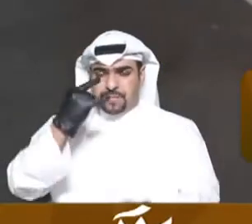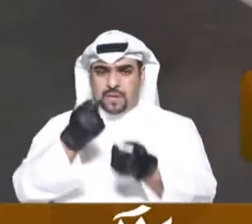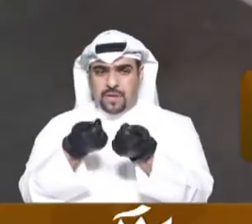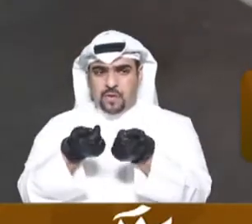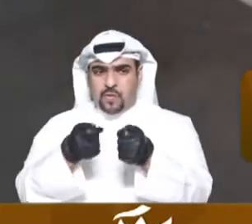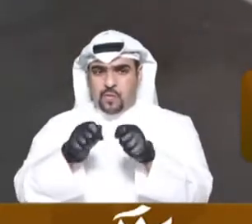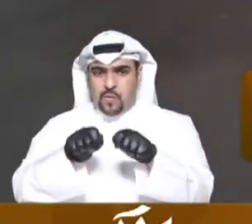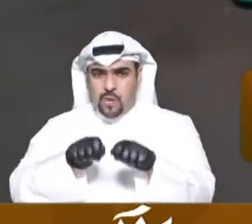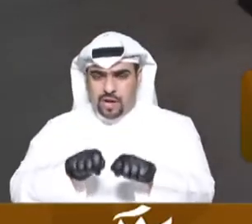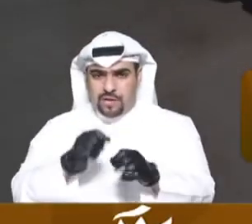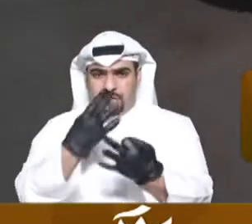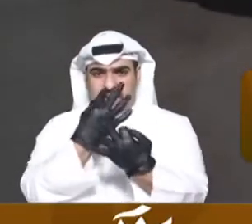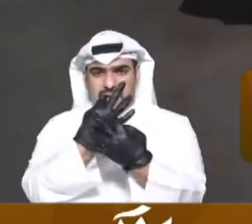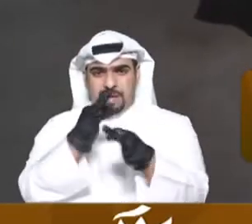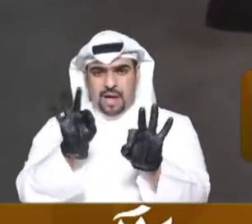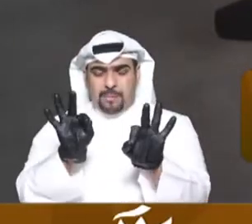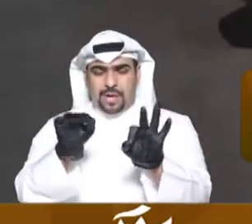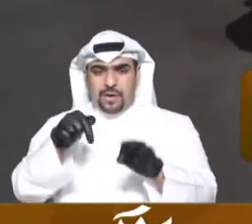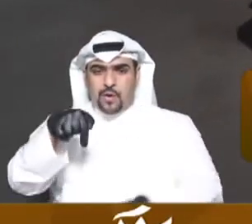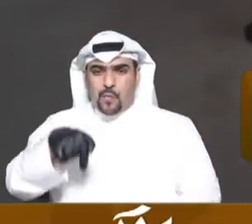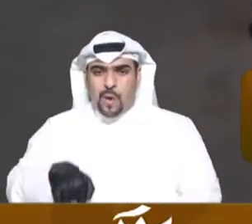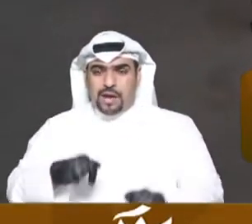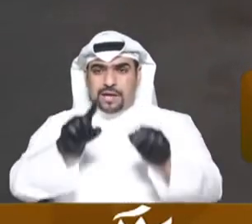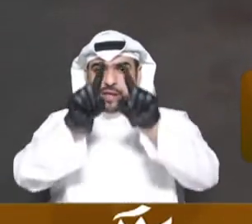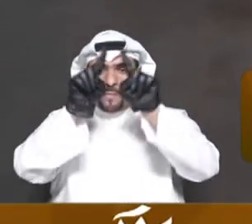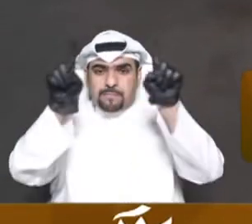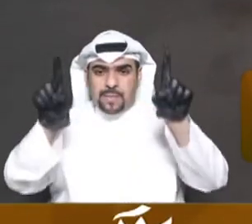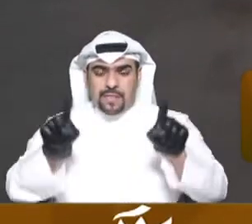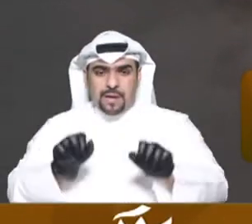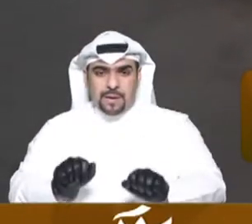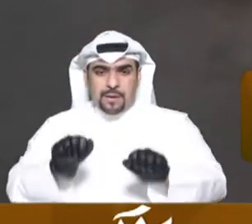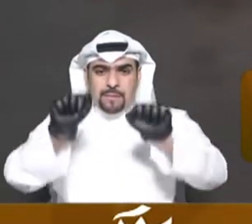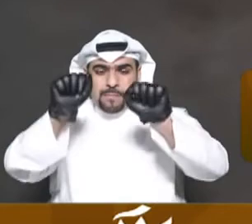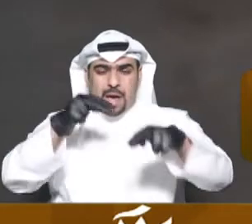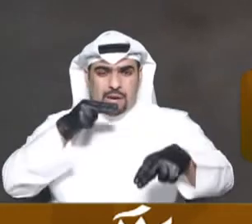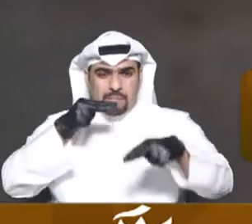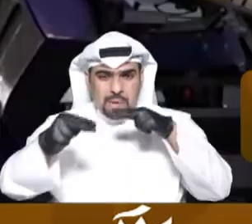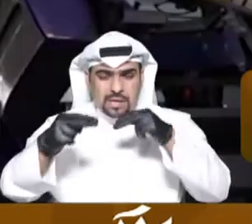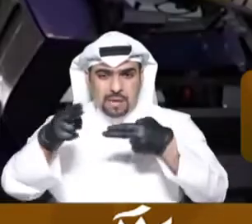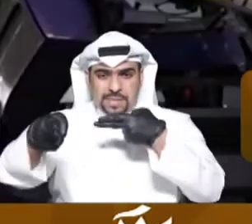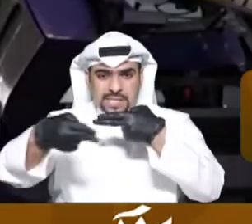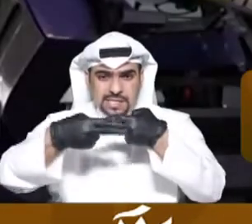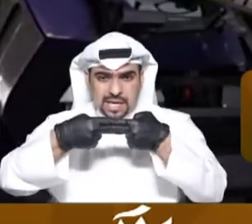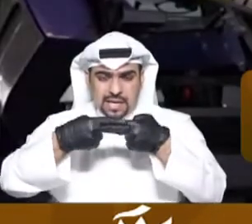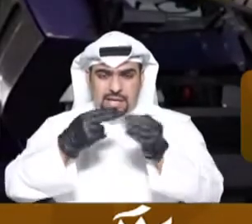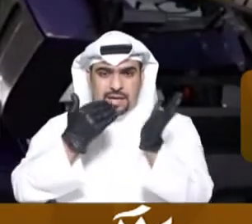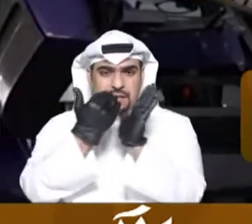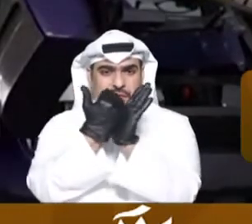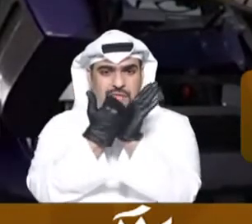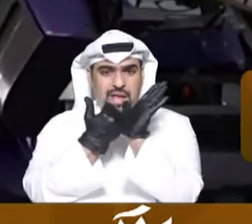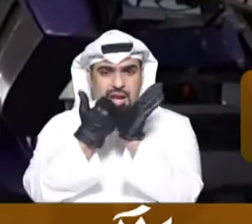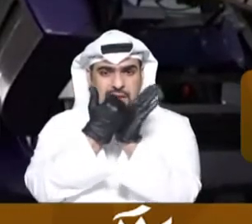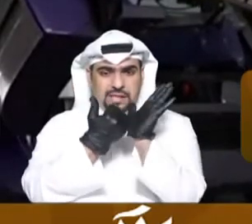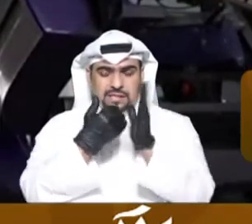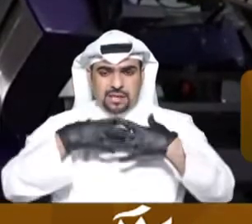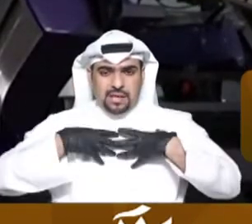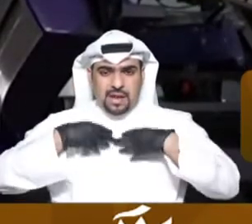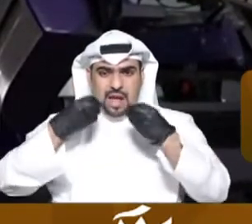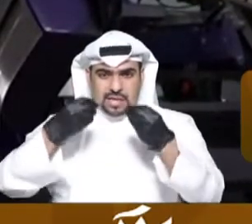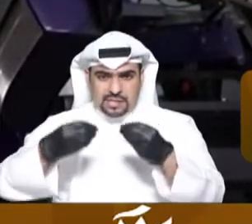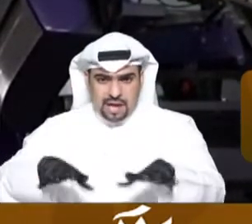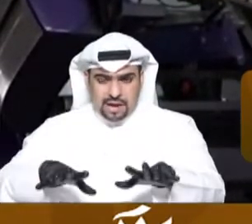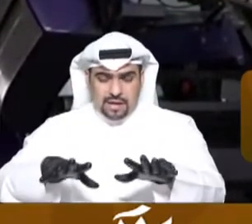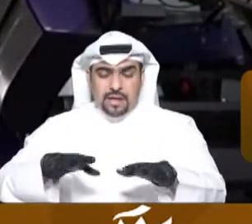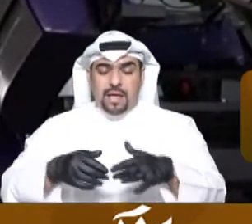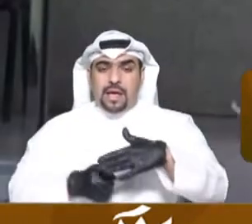الأغلاق العام بدعم من ترامب ومعارضة من بعض حكام الولايات خوفا من موجة أشد فتكا للوباء.